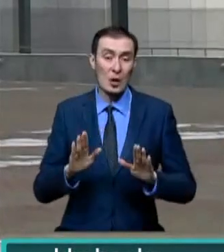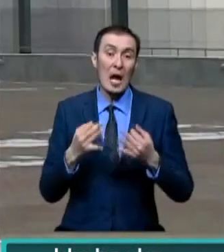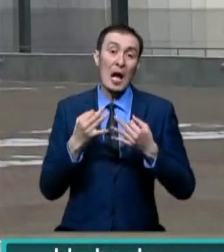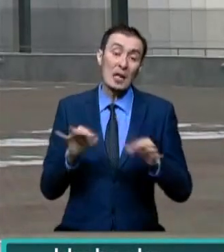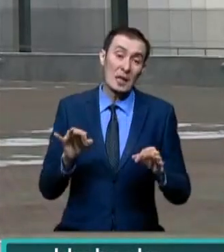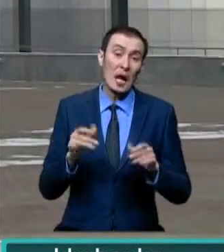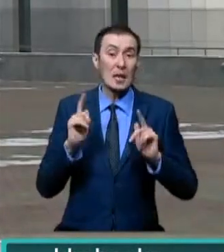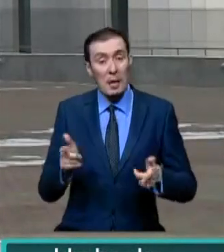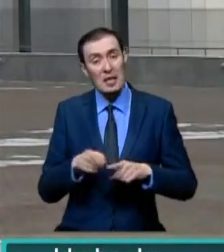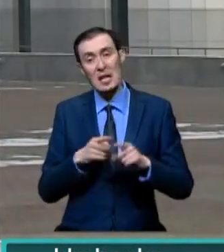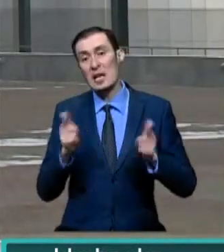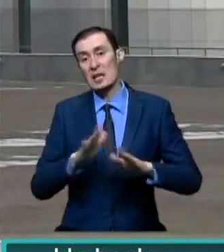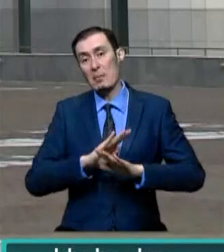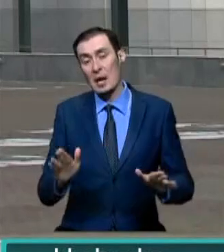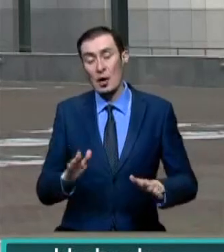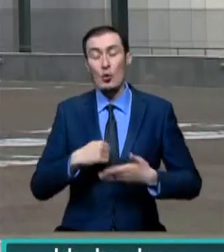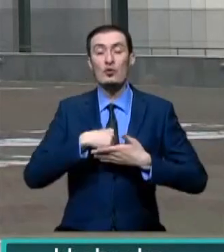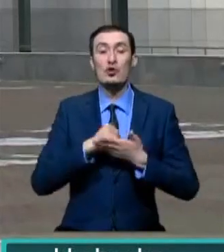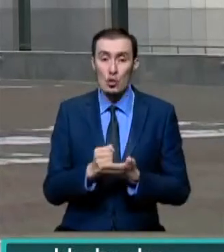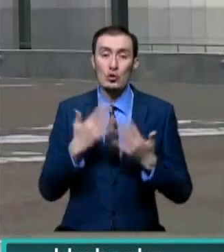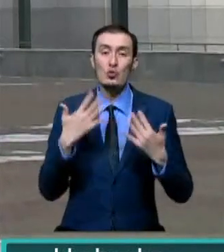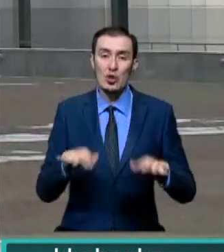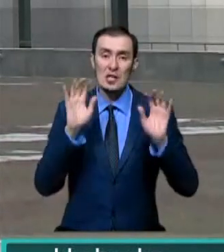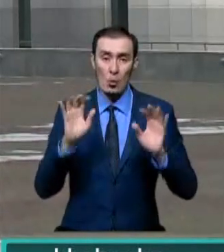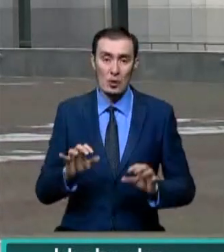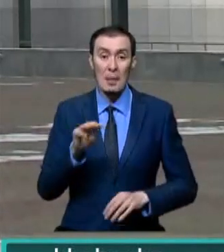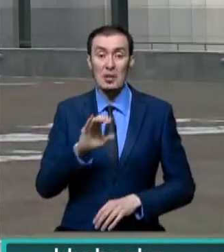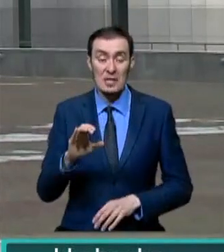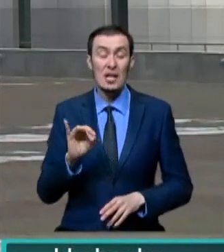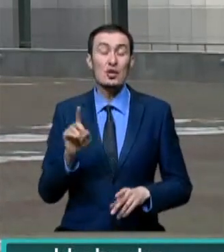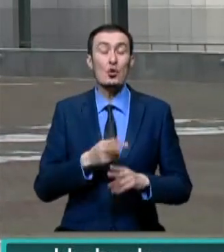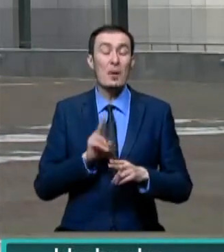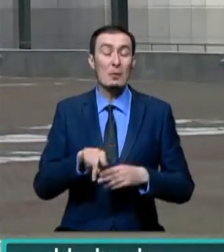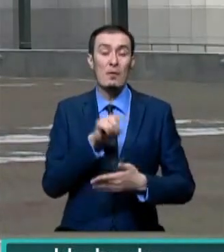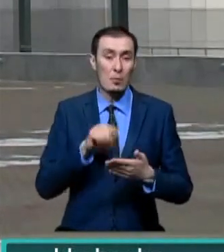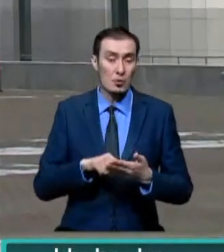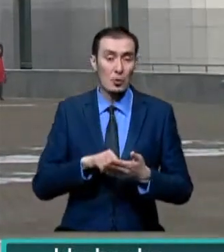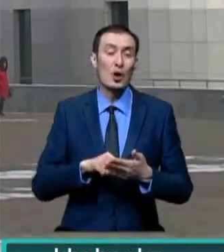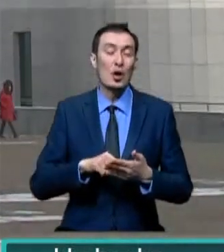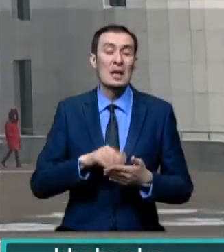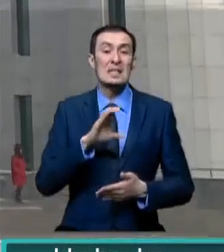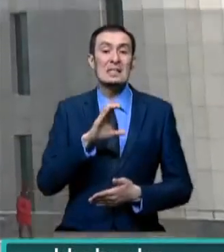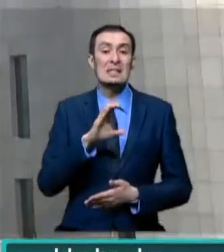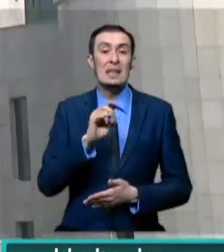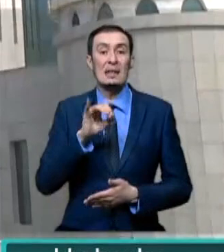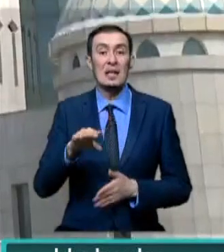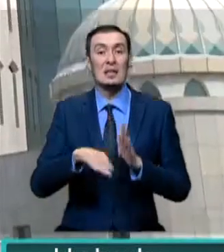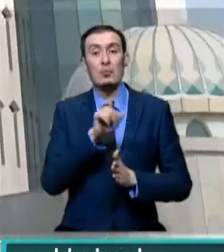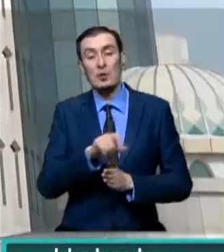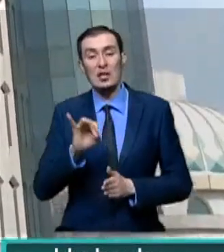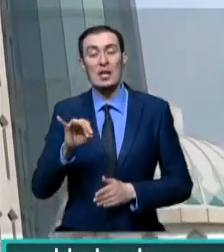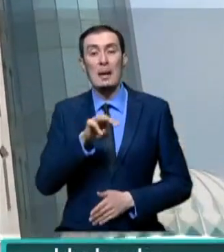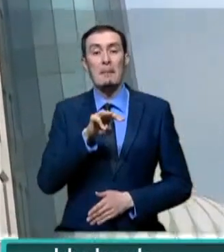одобрять, либо же не одобрять уже принятые Мажилисом законы. И вот что по этому поводу думают сенаторы и